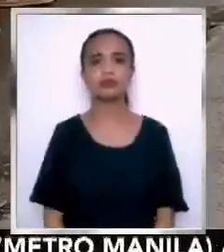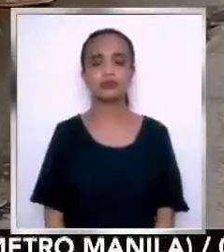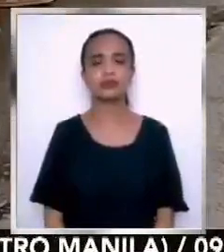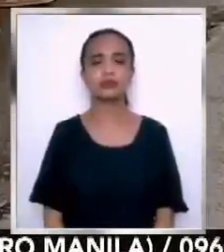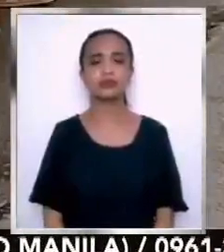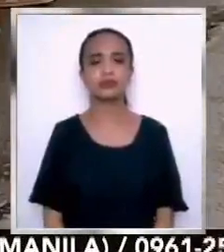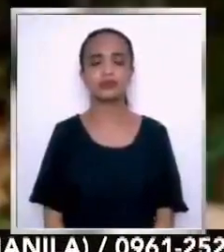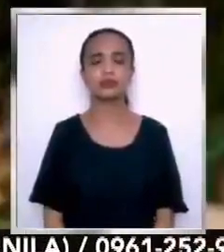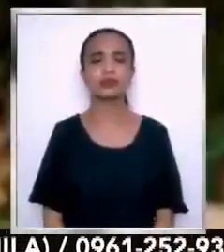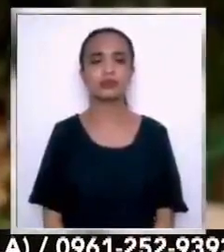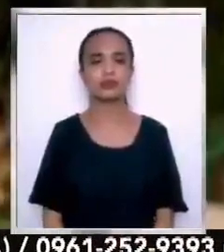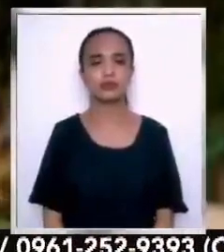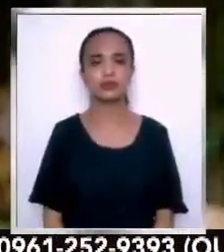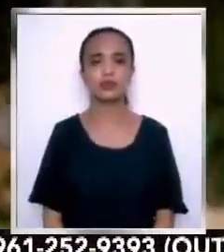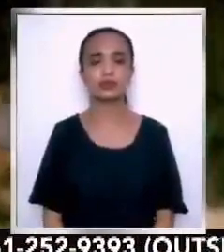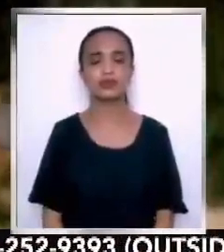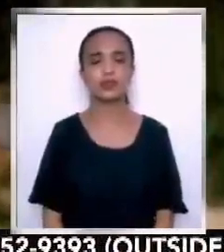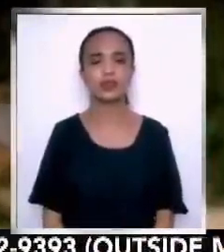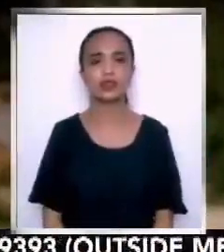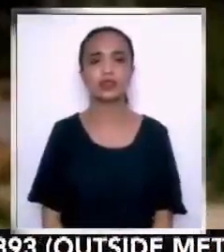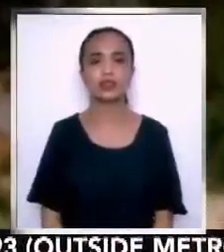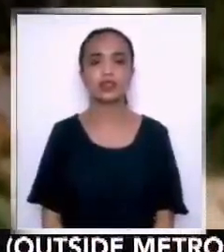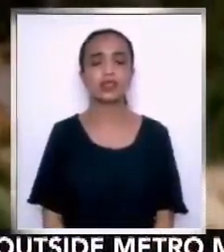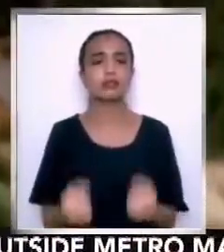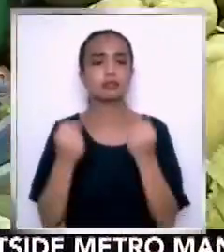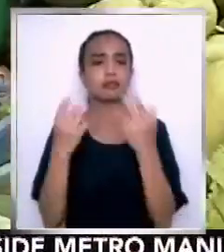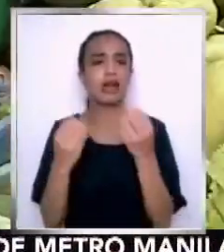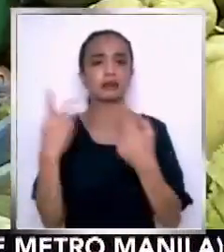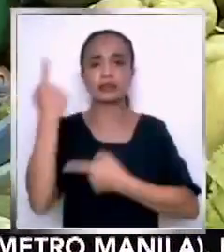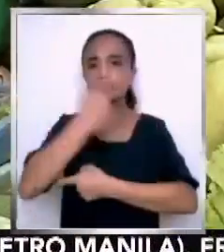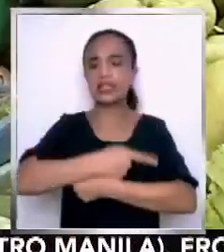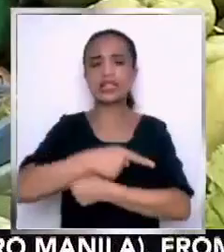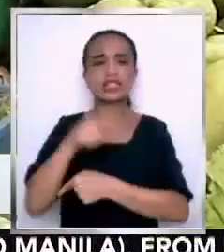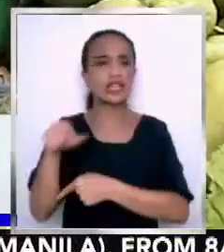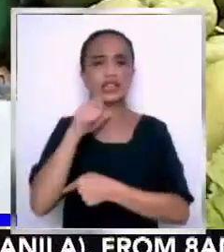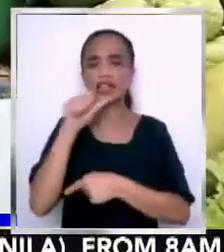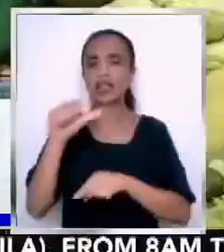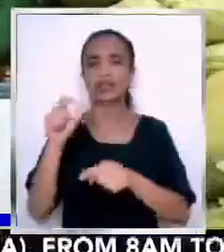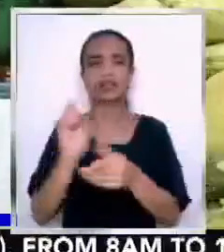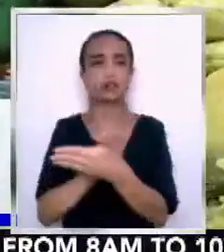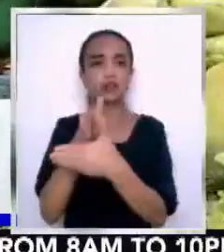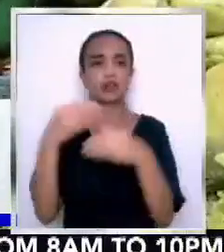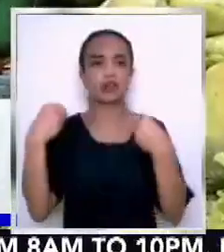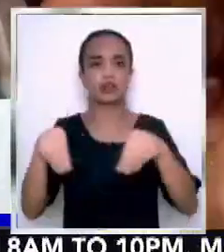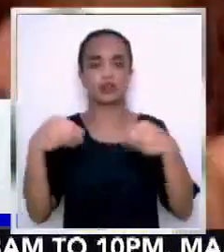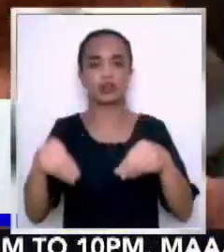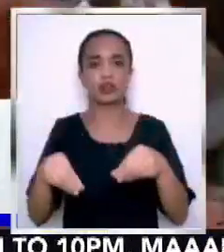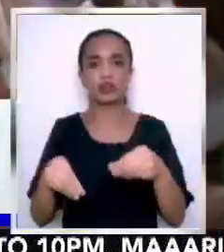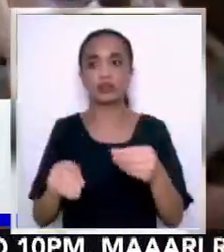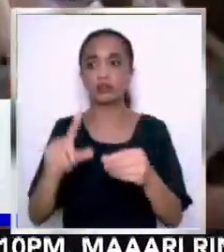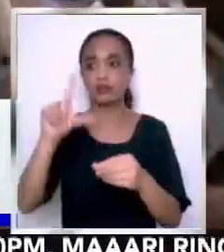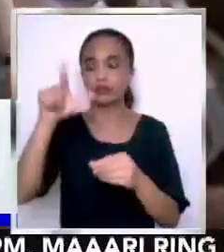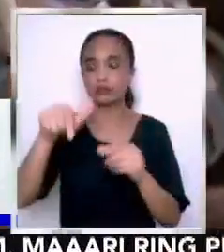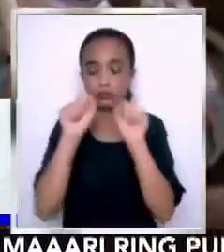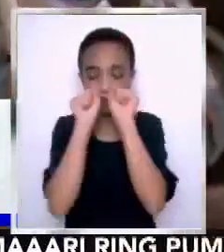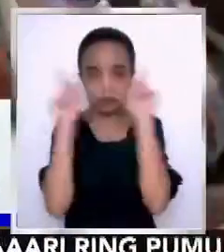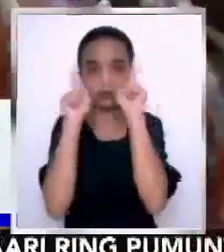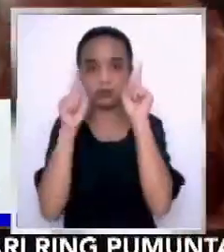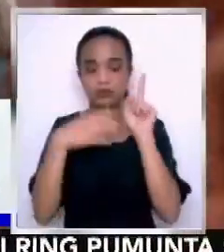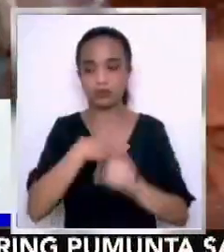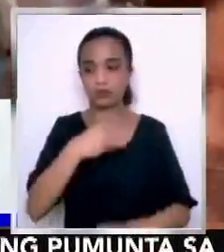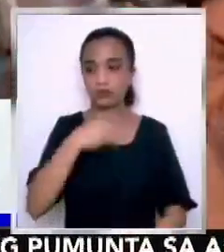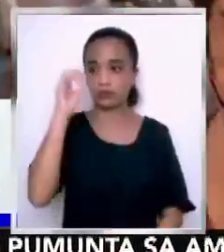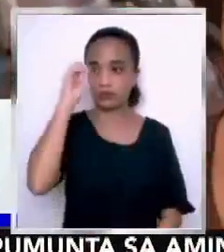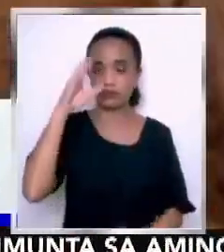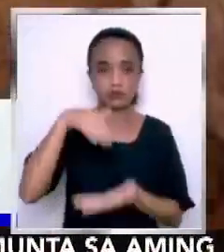Ilang araw lang hindi nakapamalengke si Aling Lorena. Laking gulat niya nang biglang sipa ang presyo ng sibuyas na puti. Paboritong sahog